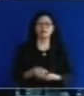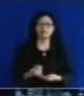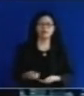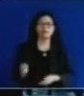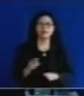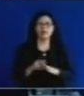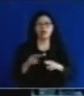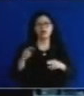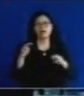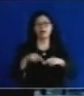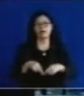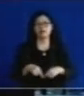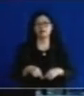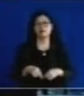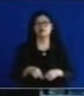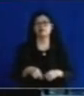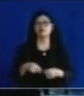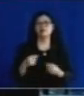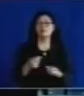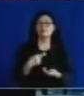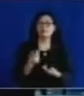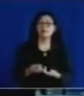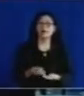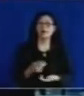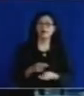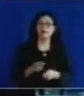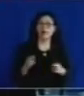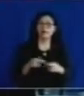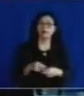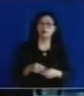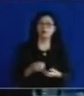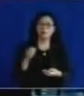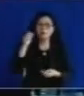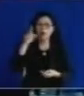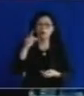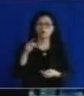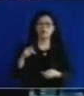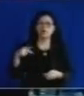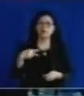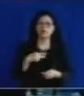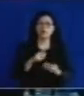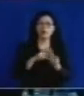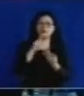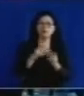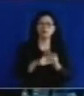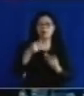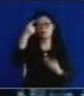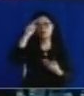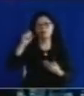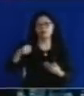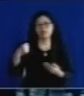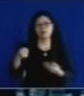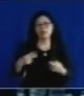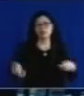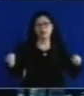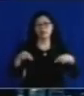yaitu dengan anggota dewannya 50 sebagai perwujudan perwakilan dari rakyat, membangun dan kita lanjutkan untuk kesejahteraan rakyat dan tidak